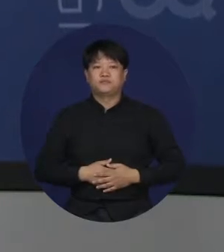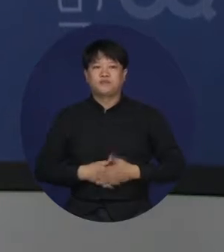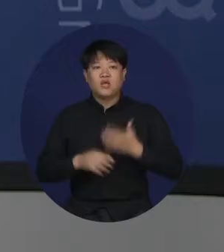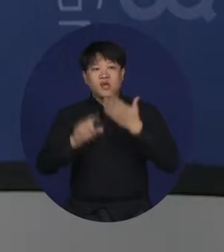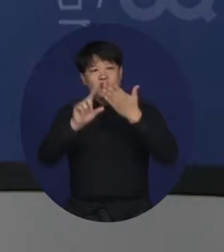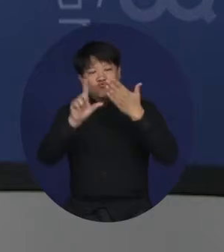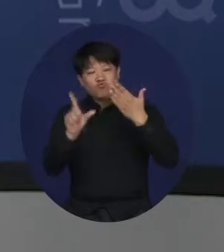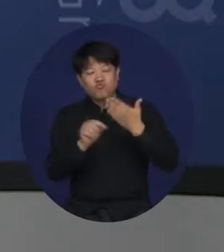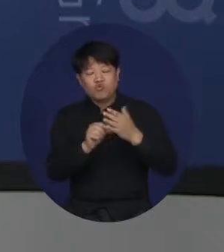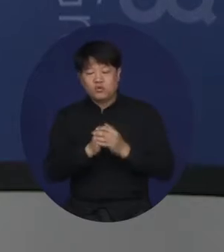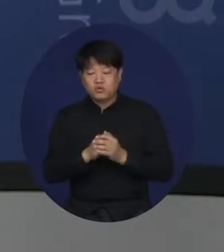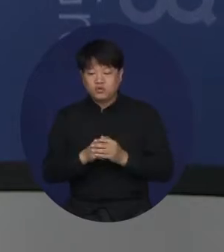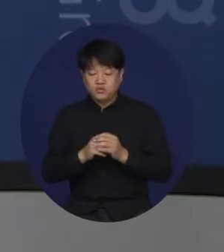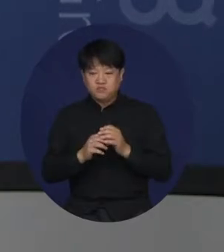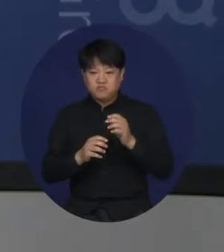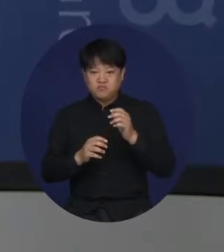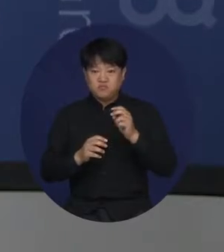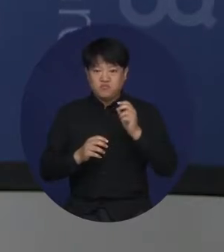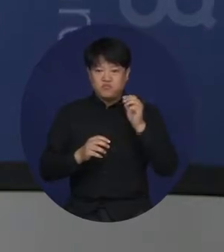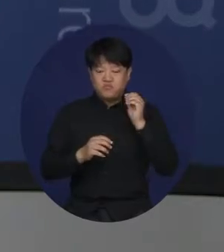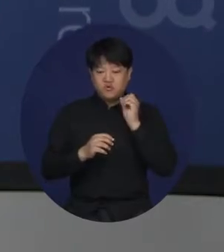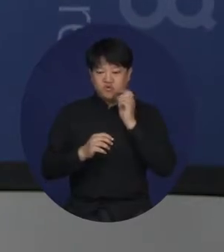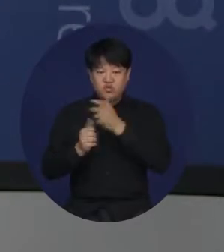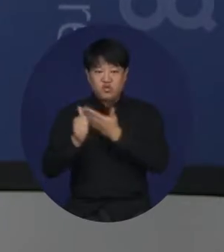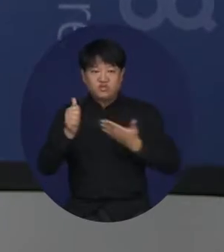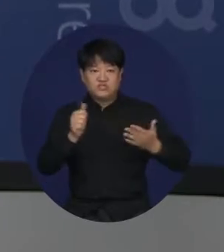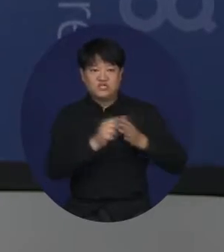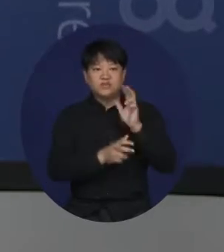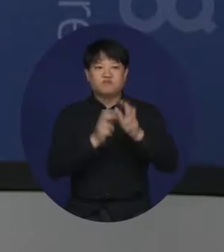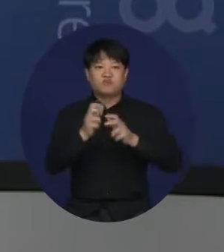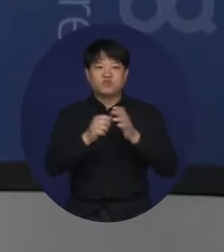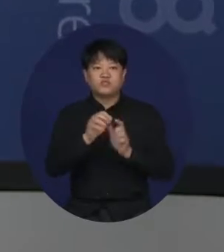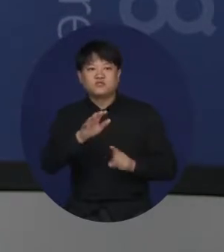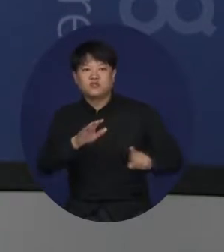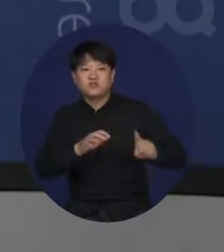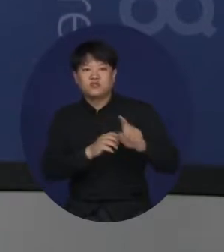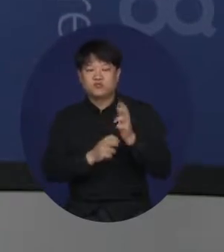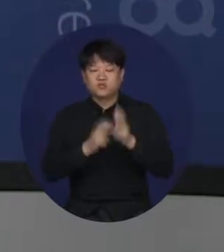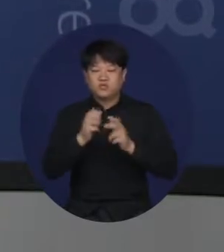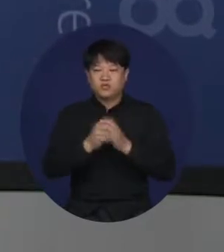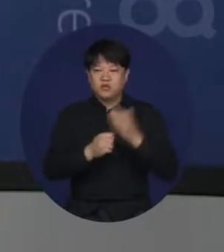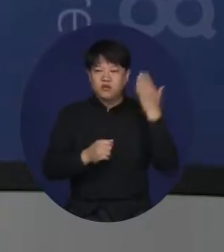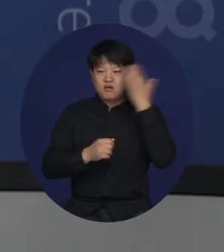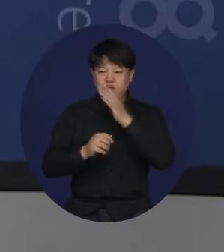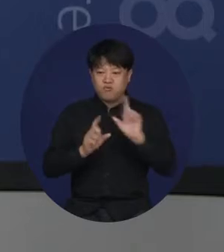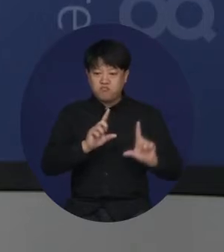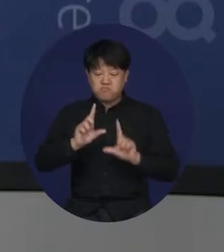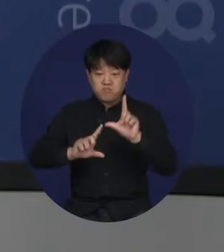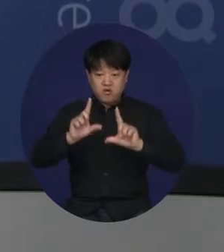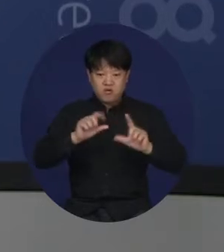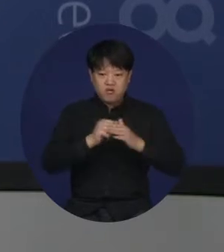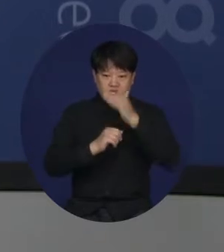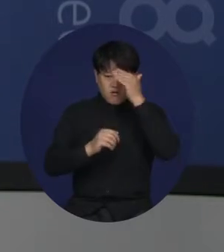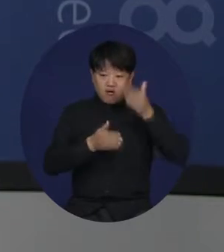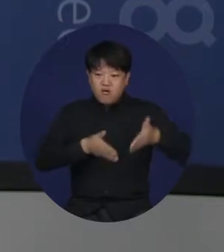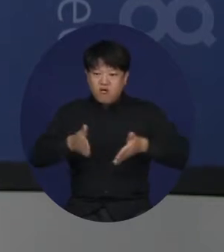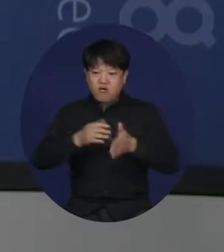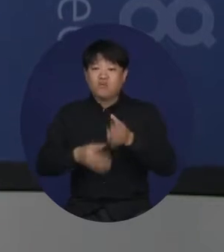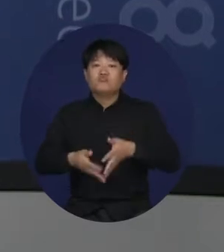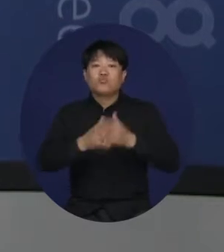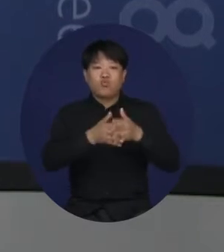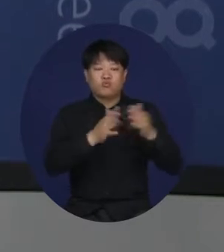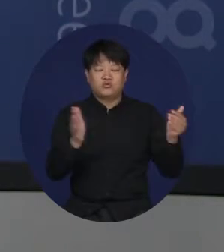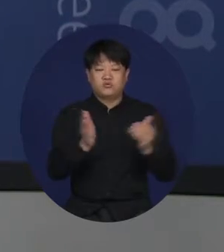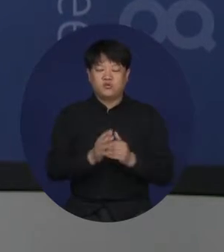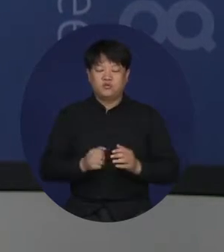지난 9월 형상 간 프로젝트 의 선도사업 인 에코 생태 탐방로 가연의 를 미뤄 내 조성되었습니다 시가지를 조금